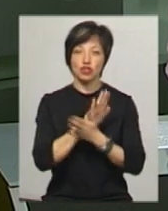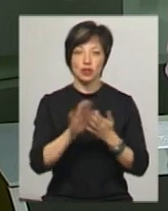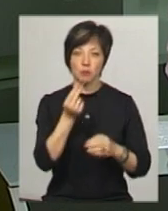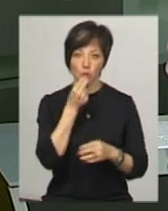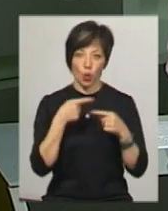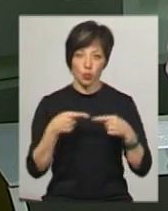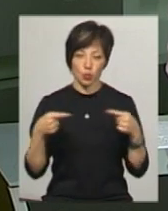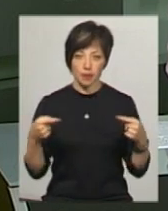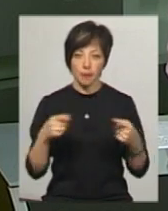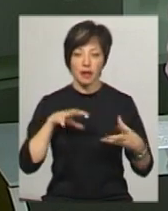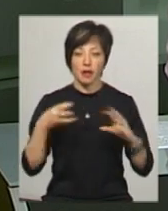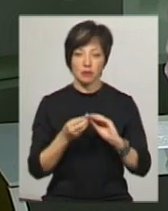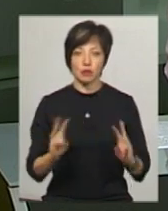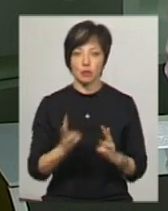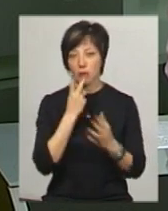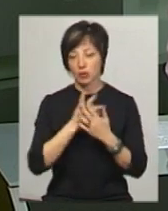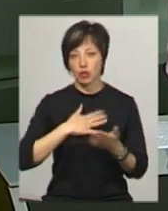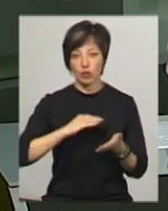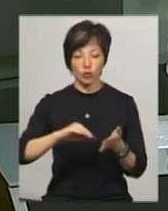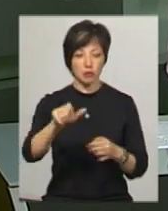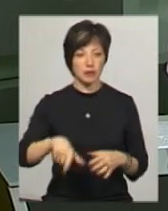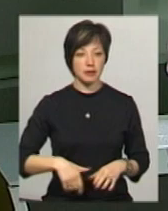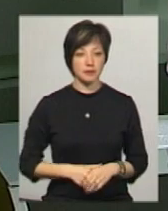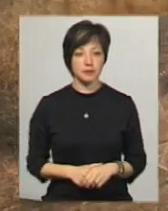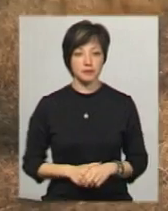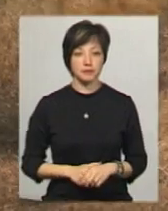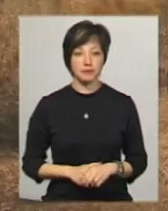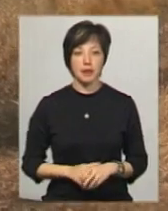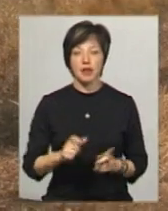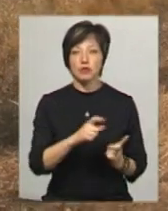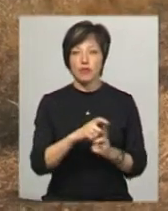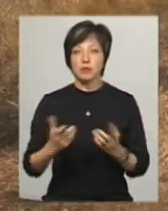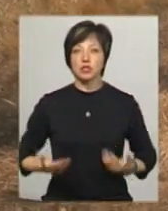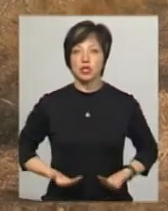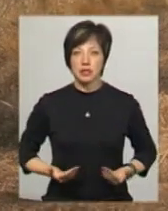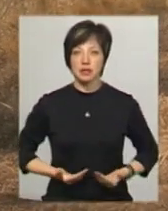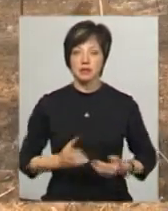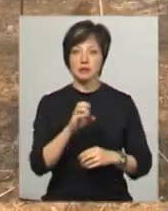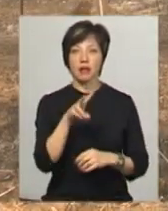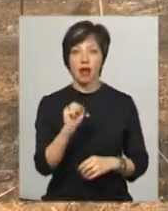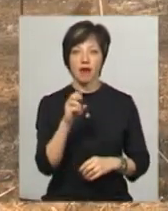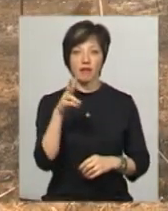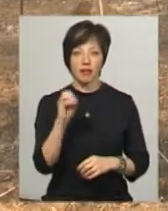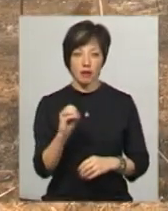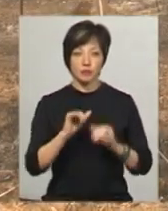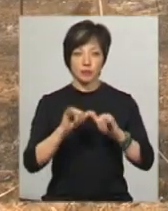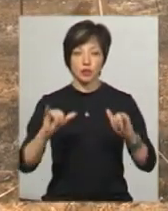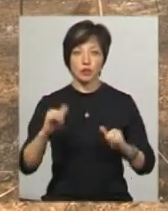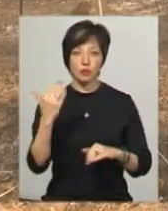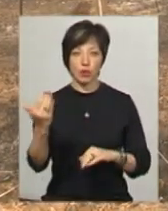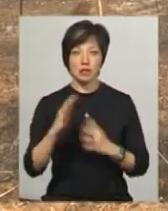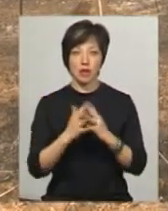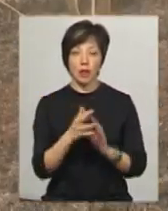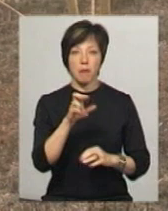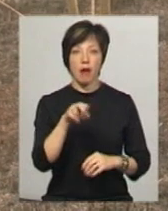чисті продукти. Наслідки пожежі бачила Леся Боровець. За словами жителів поселення Славне, вогонь поширювався з боку села